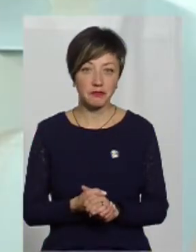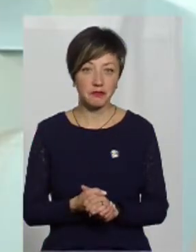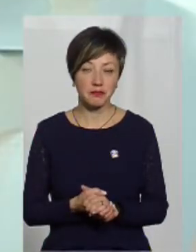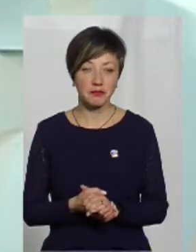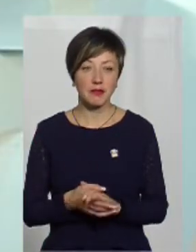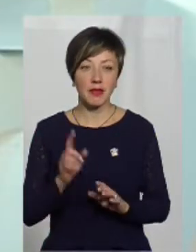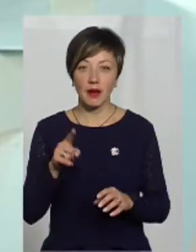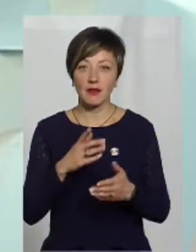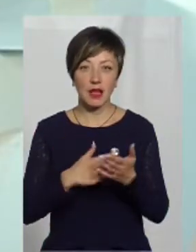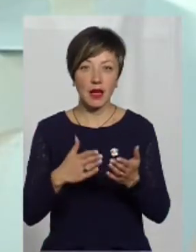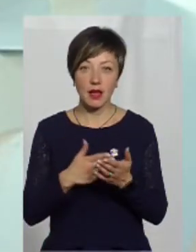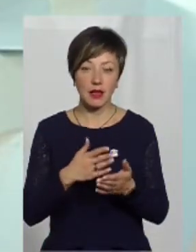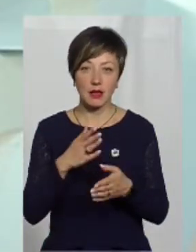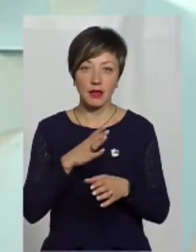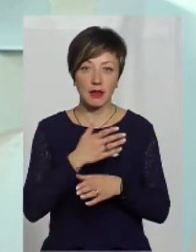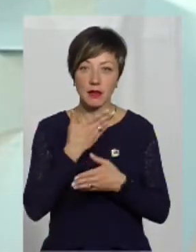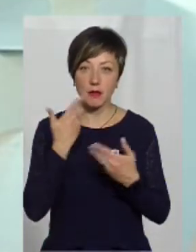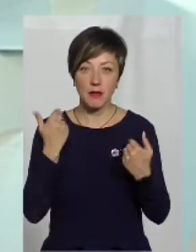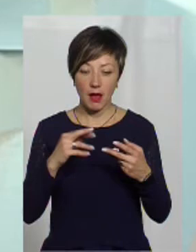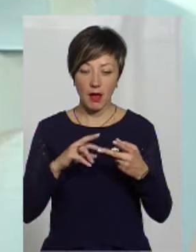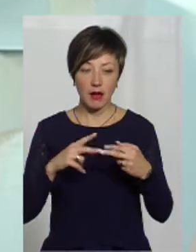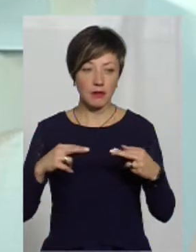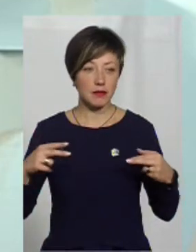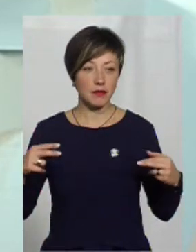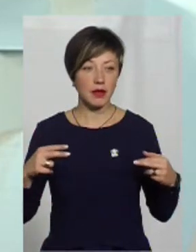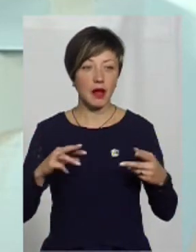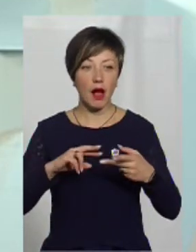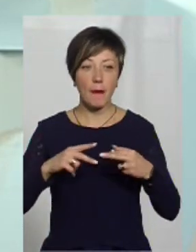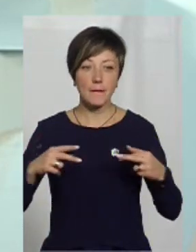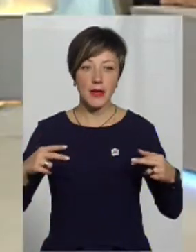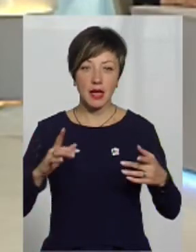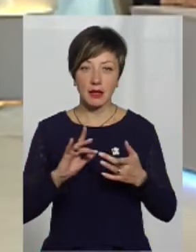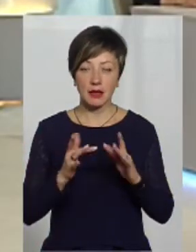Тобто там взагалі не прокладено оптоволокно і от...